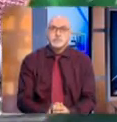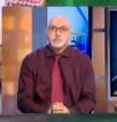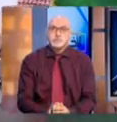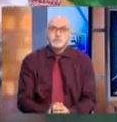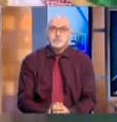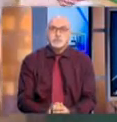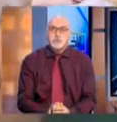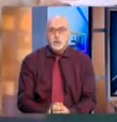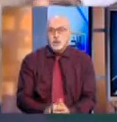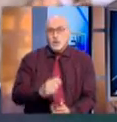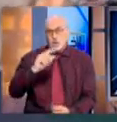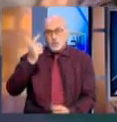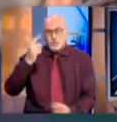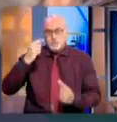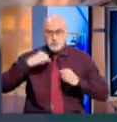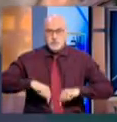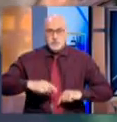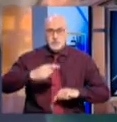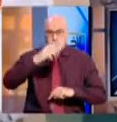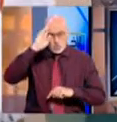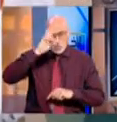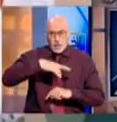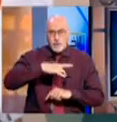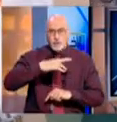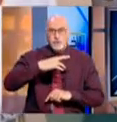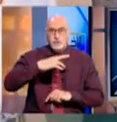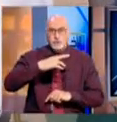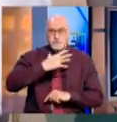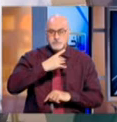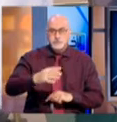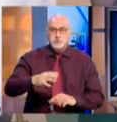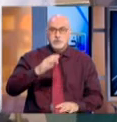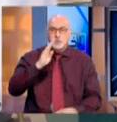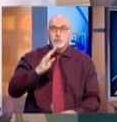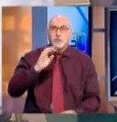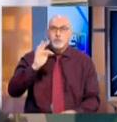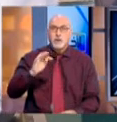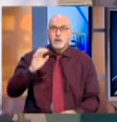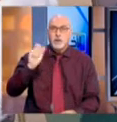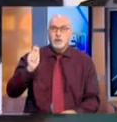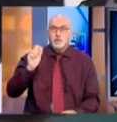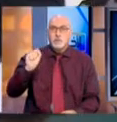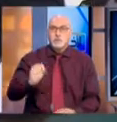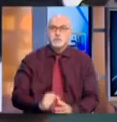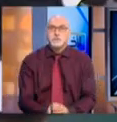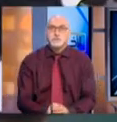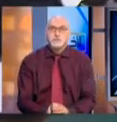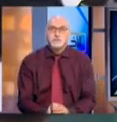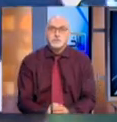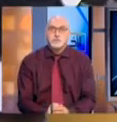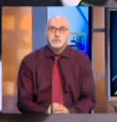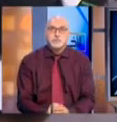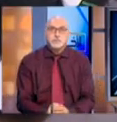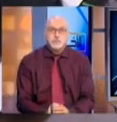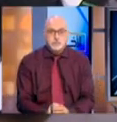العمامرة ونظيره السعودي سمو الأمير فيصل بن فرحان بن عبد الله آل سعود.